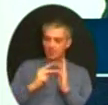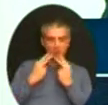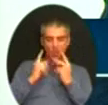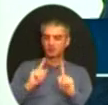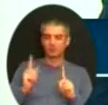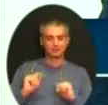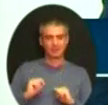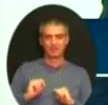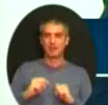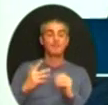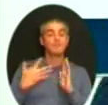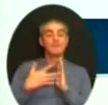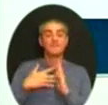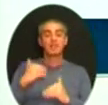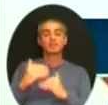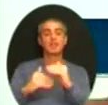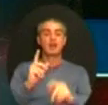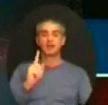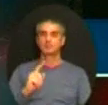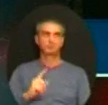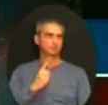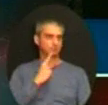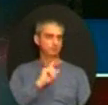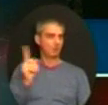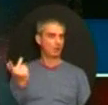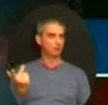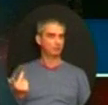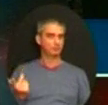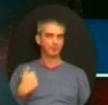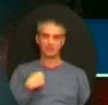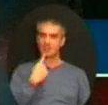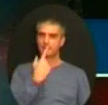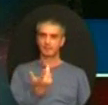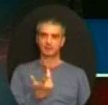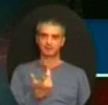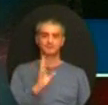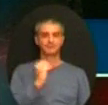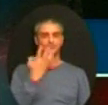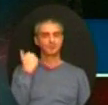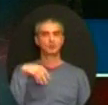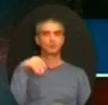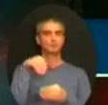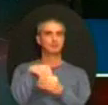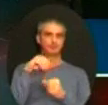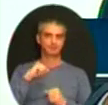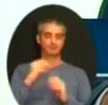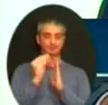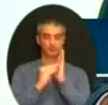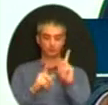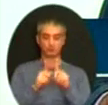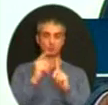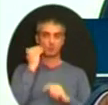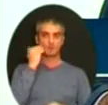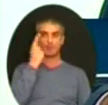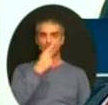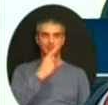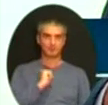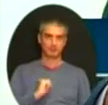שנייה רגע, המבחן הוא מבחן התהליך. לא, רגע, שנייה, אמרתי. אם היו מצביעים לרשימה כמו